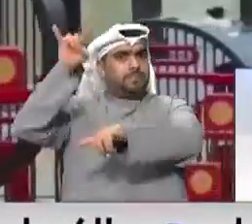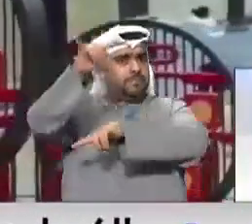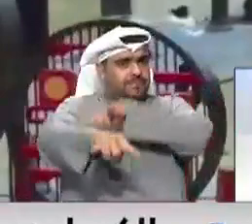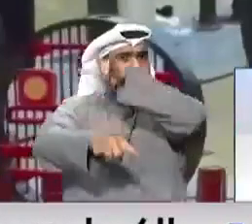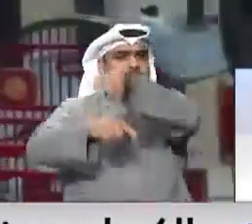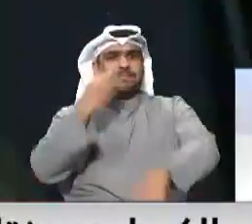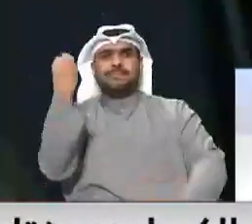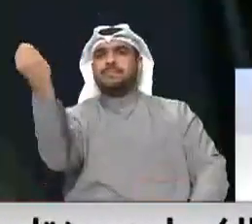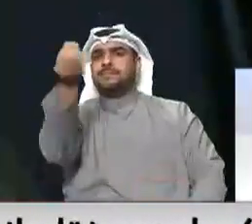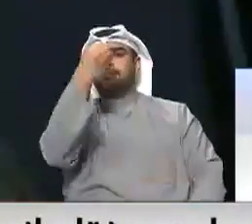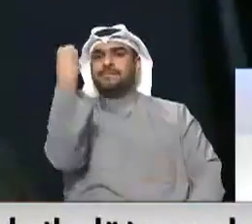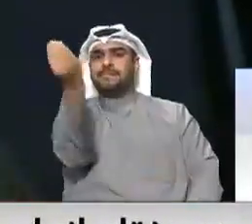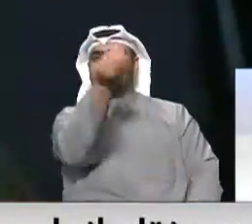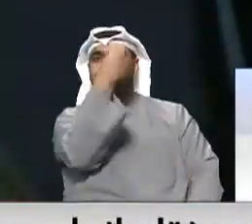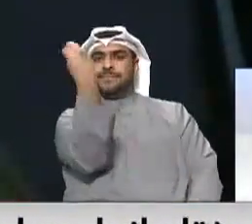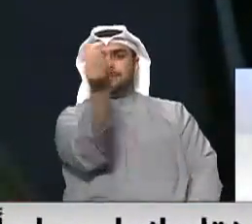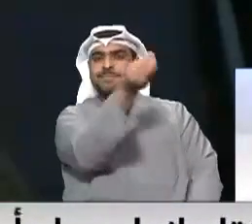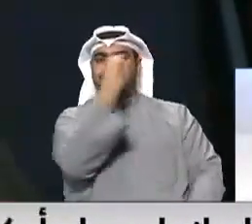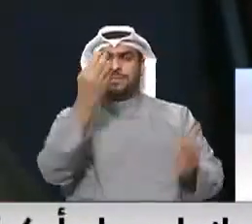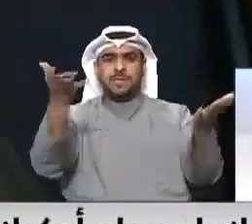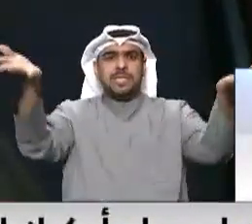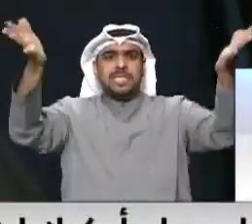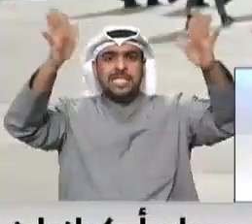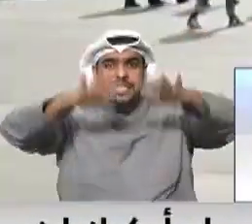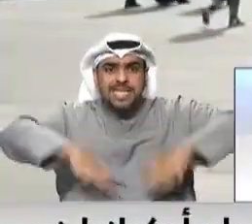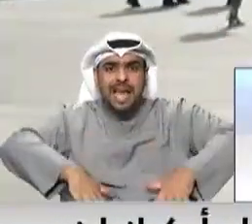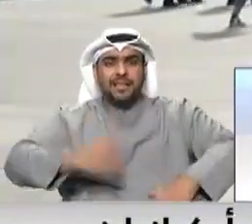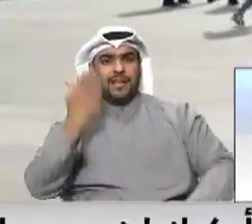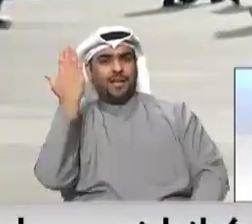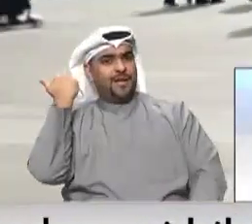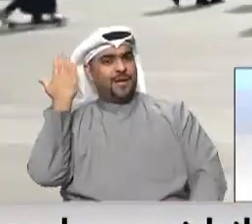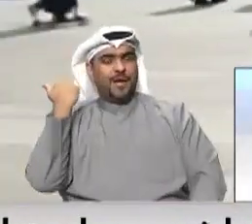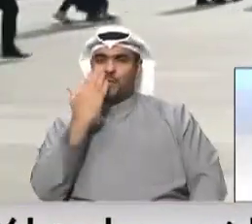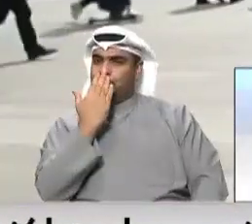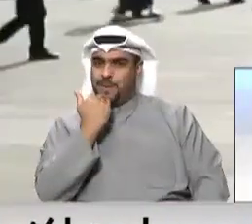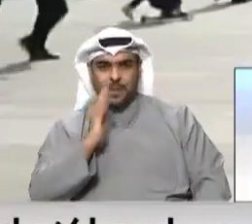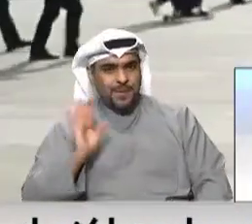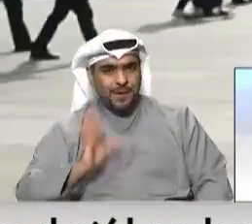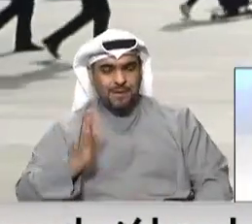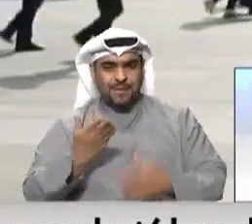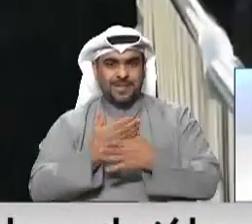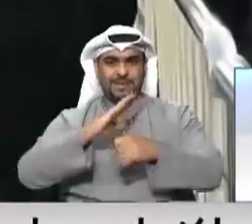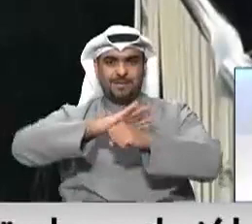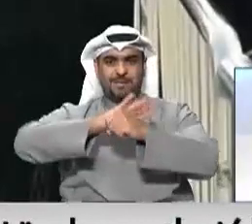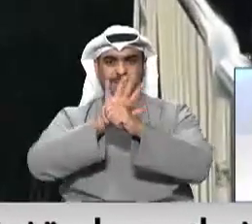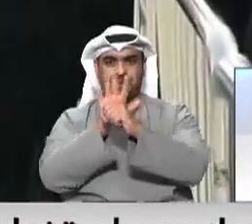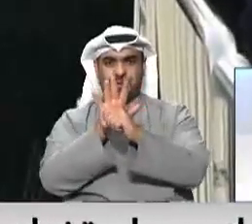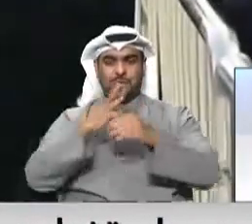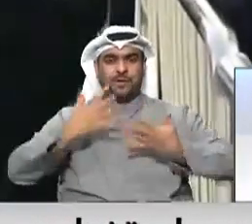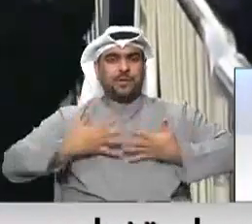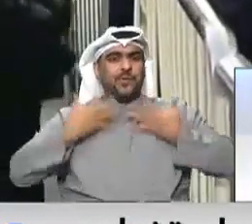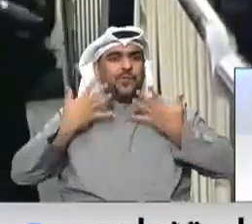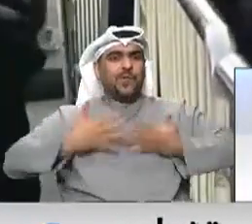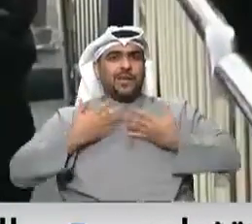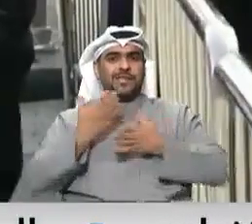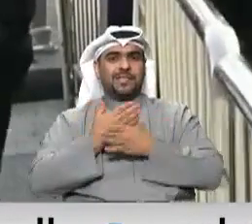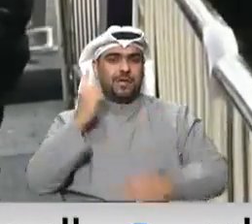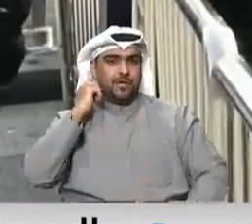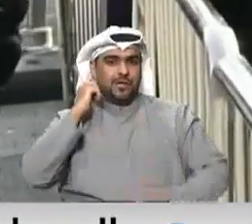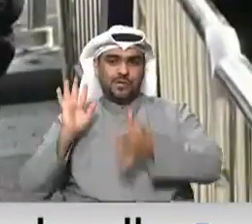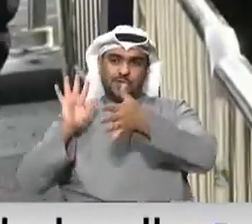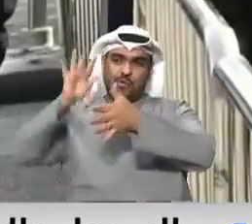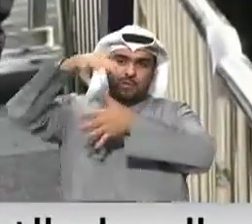اوقات ترفيهيه شعبيه في اجواء تشعر زائر كانه وسط حديقه غناء تصدح بها اصوات الشلالات